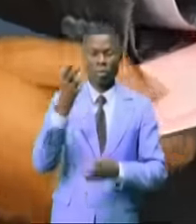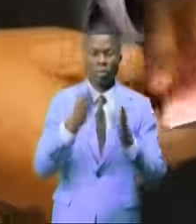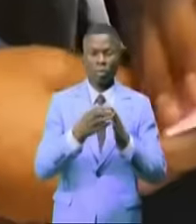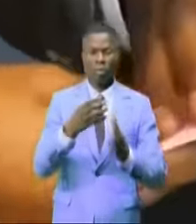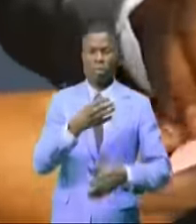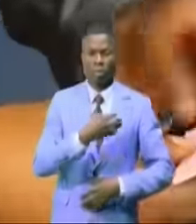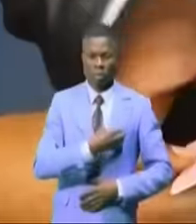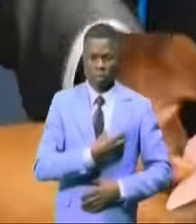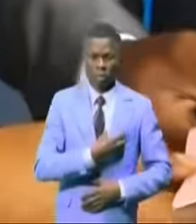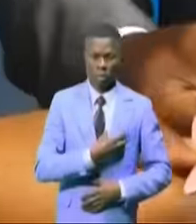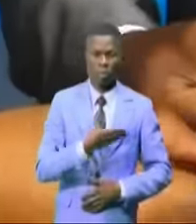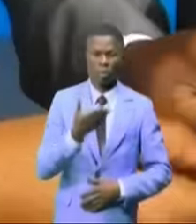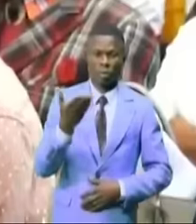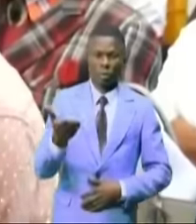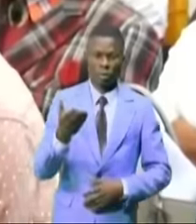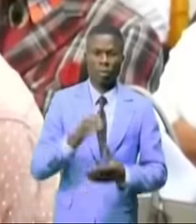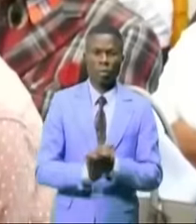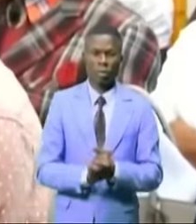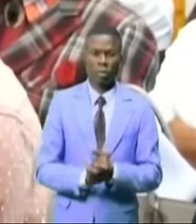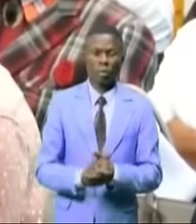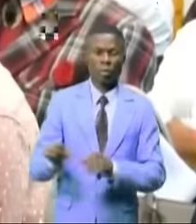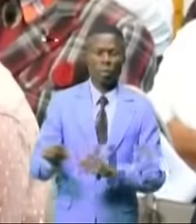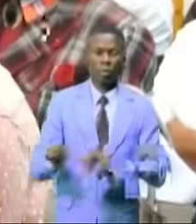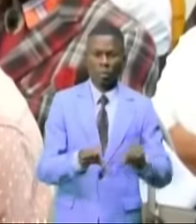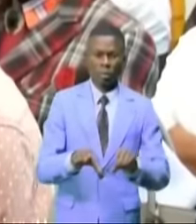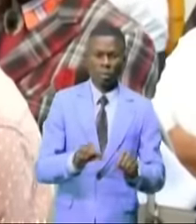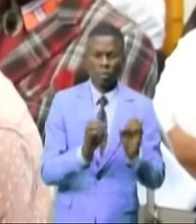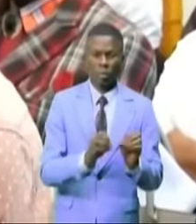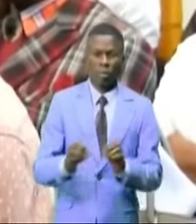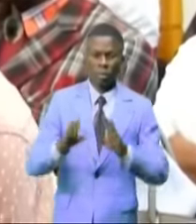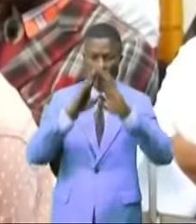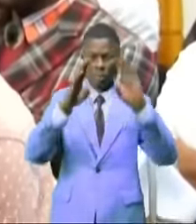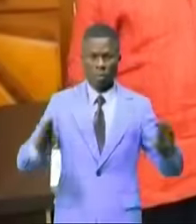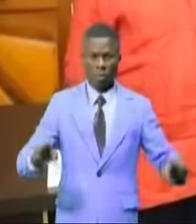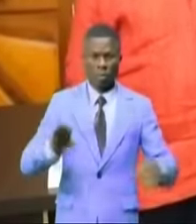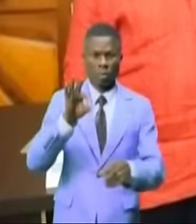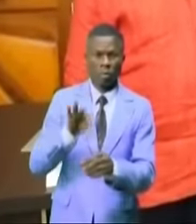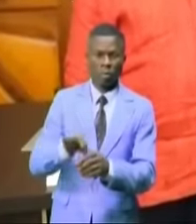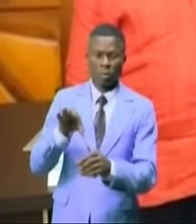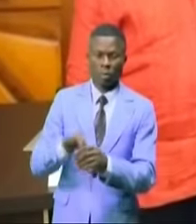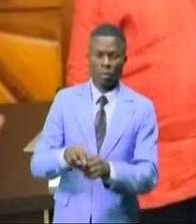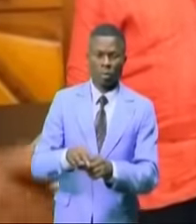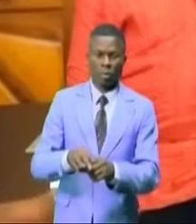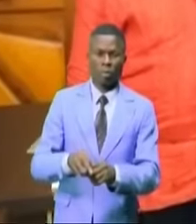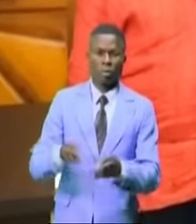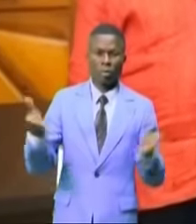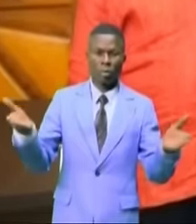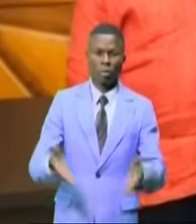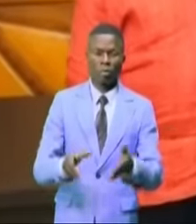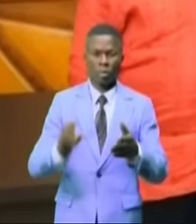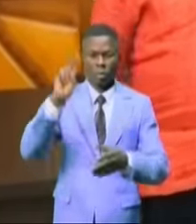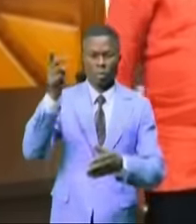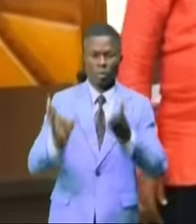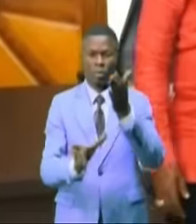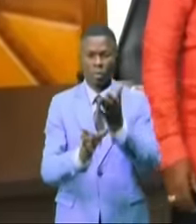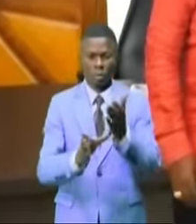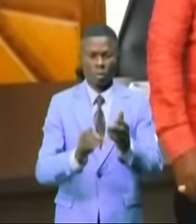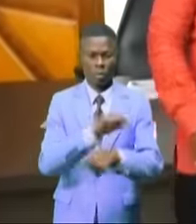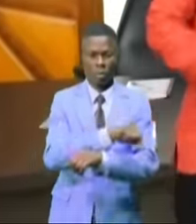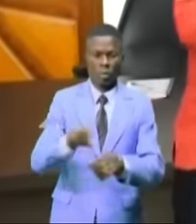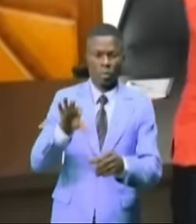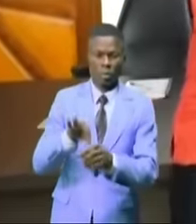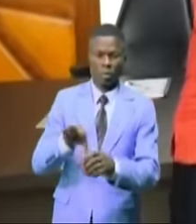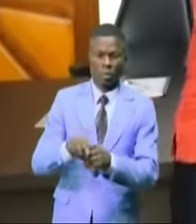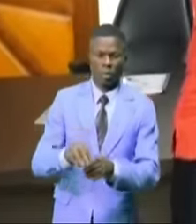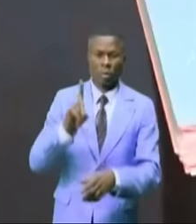Flavien Makaya Issomi. La cérémonie a lieu à la maison des élections en présence du deuxième vice-président de la centrale électorale,